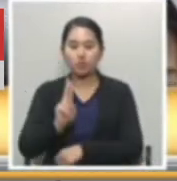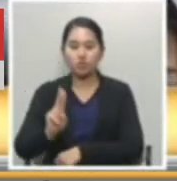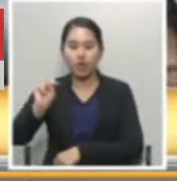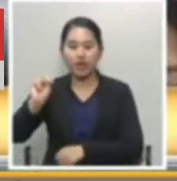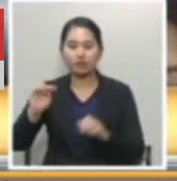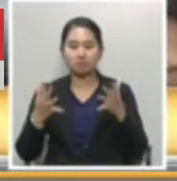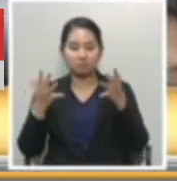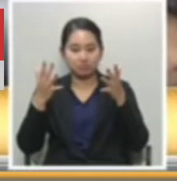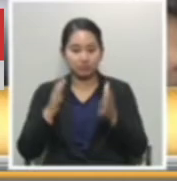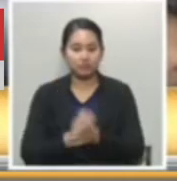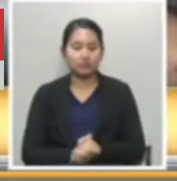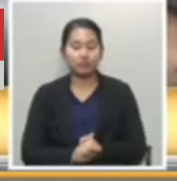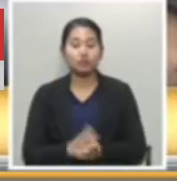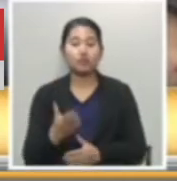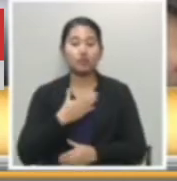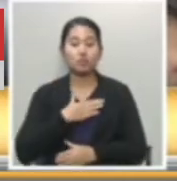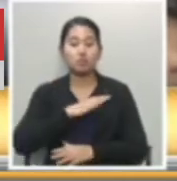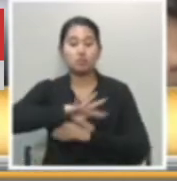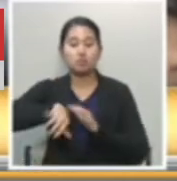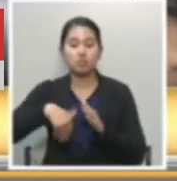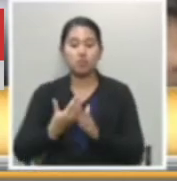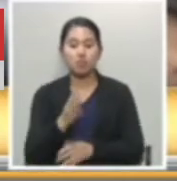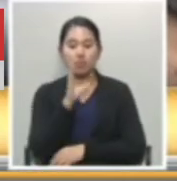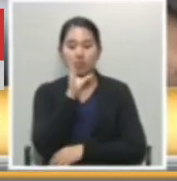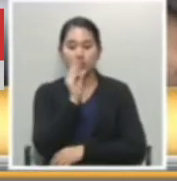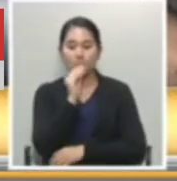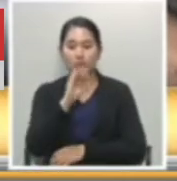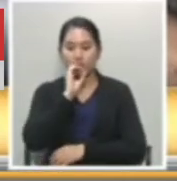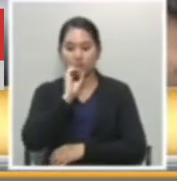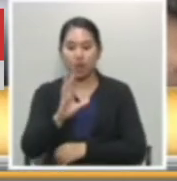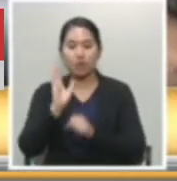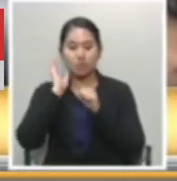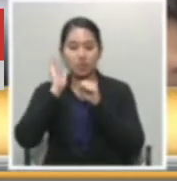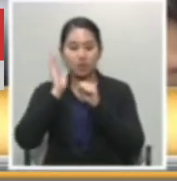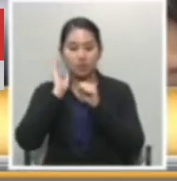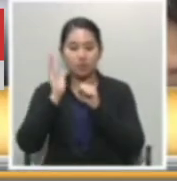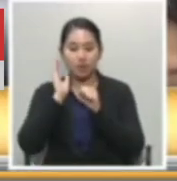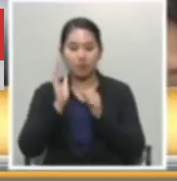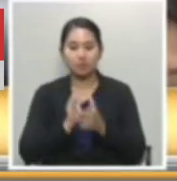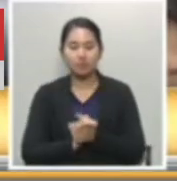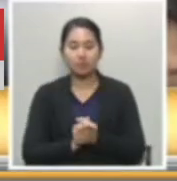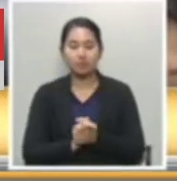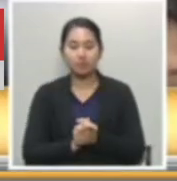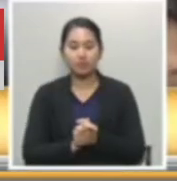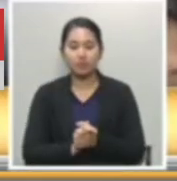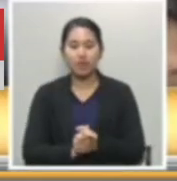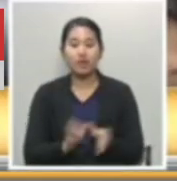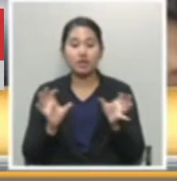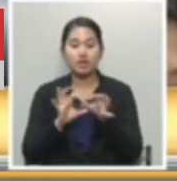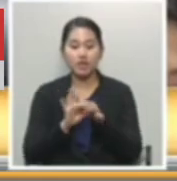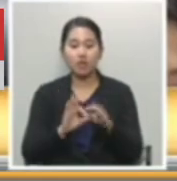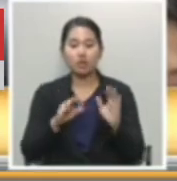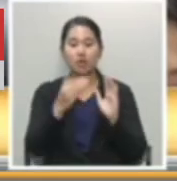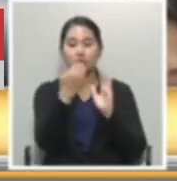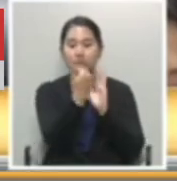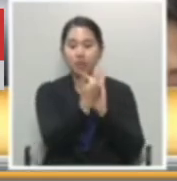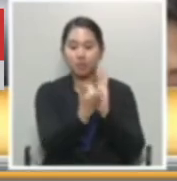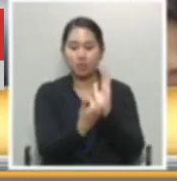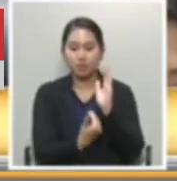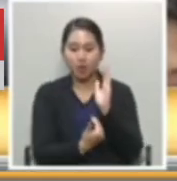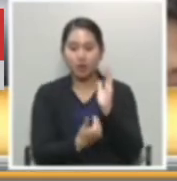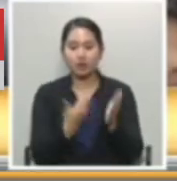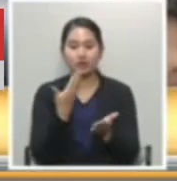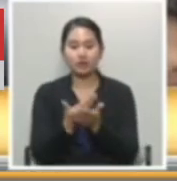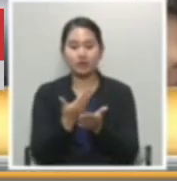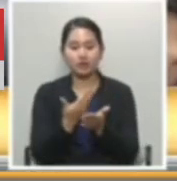ทั้งหมดที่ผมต้องกราบเรียนท่านประธานนะครับลำดับความไม่เห็นเรื่องการแจกเงินนะครับกับเรื่